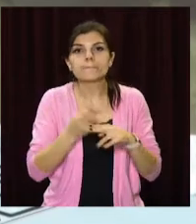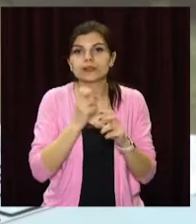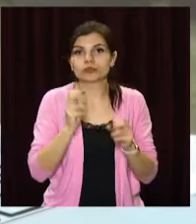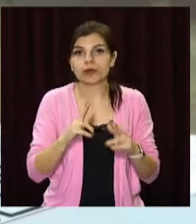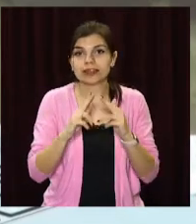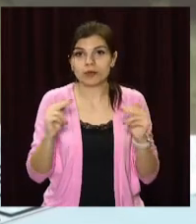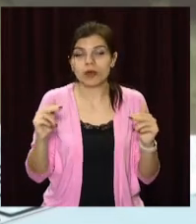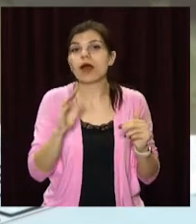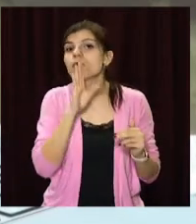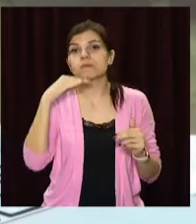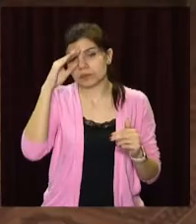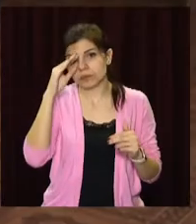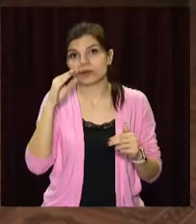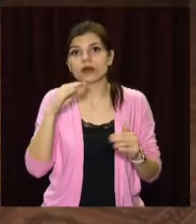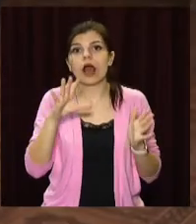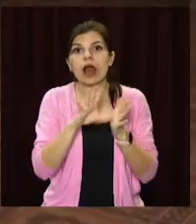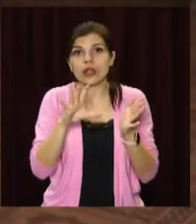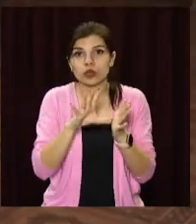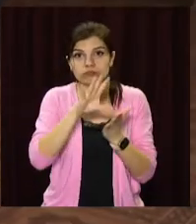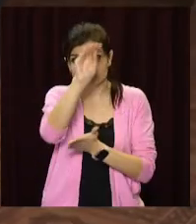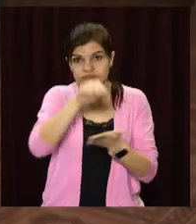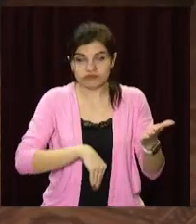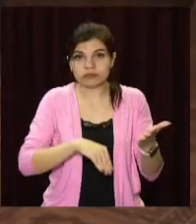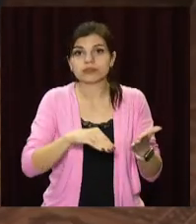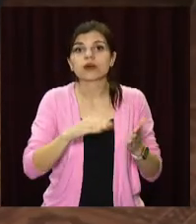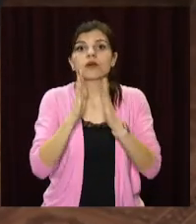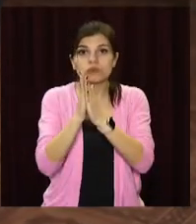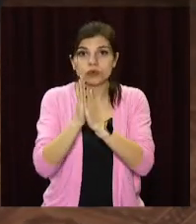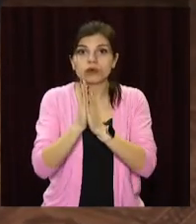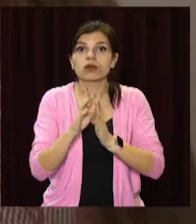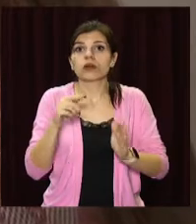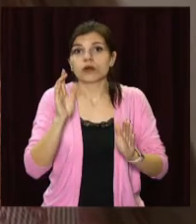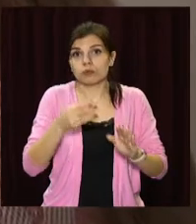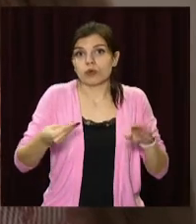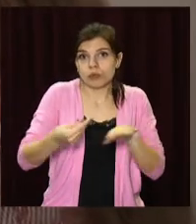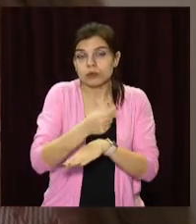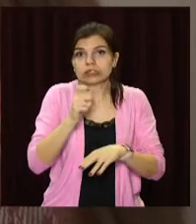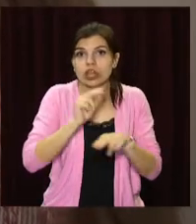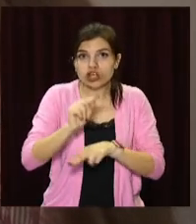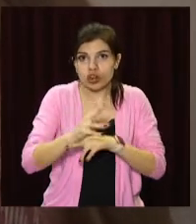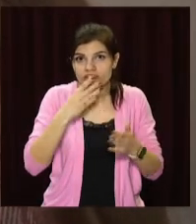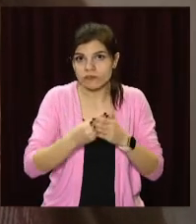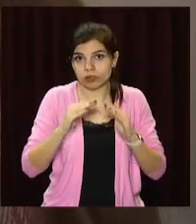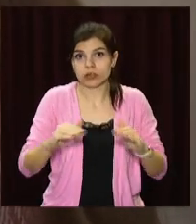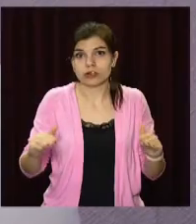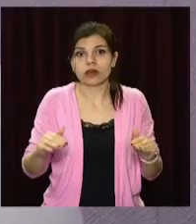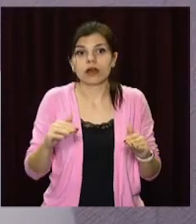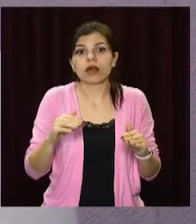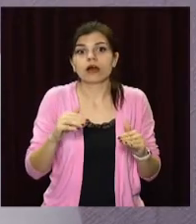Дніпра. Натомість батьки склали електронну петицію, де прохають доплачувати їм за навчання своїх дітей